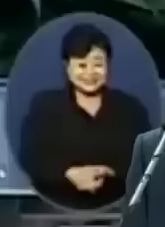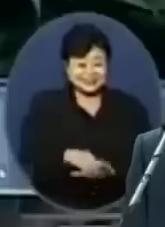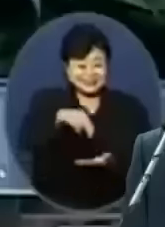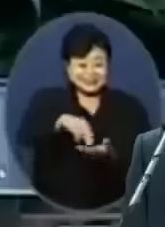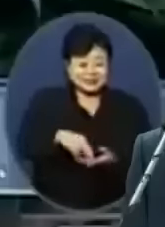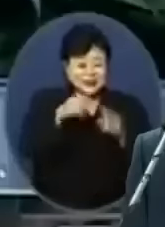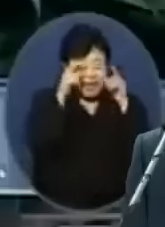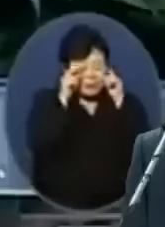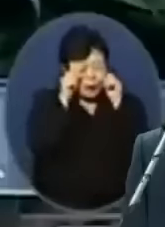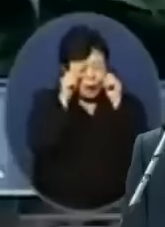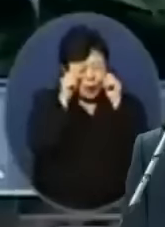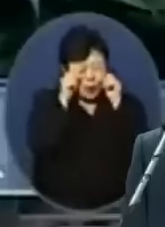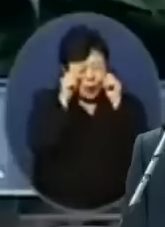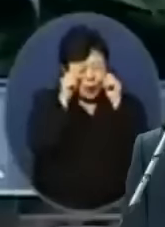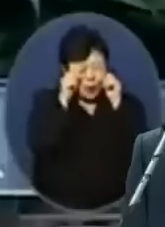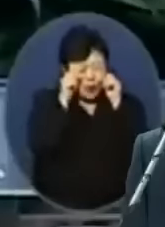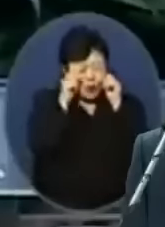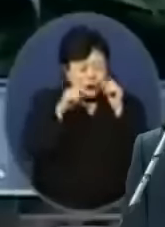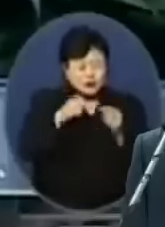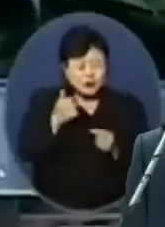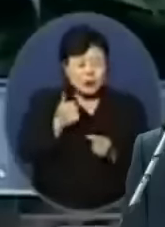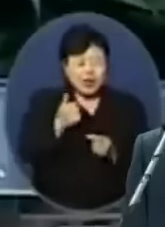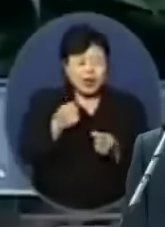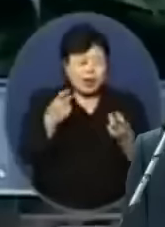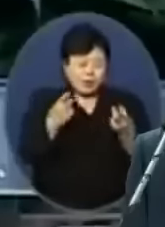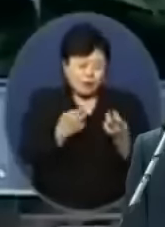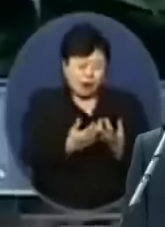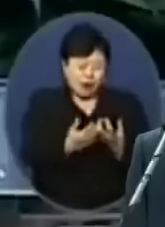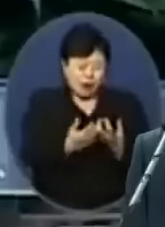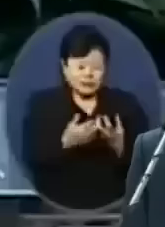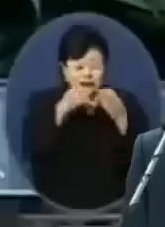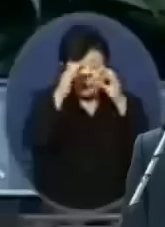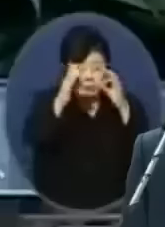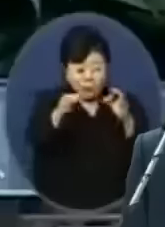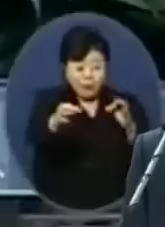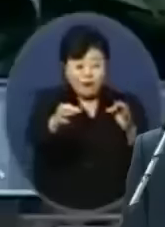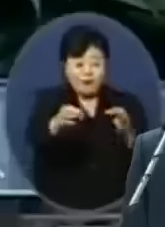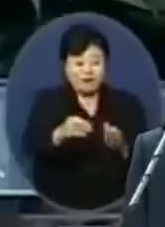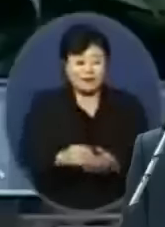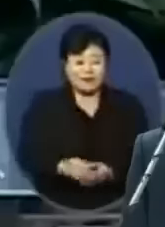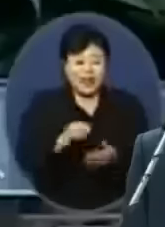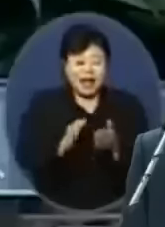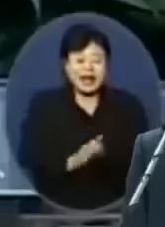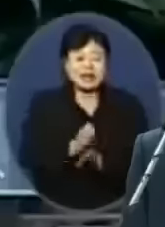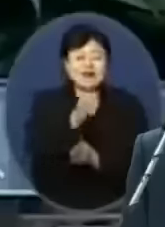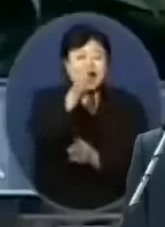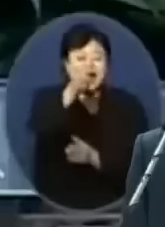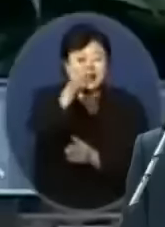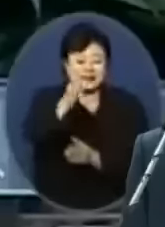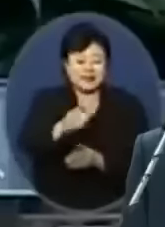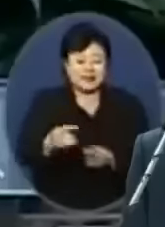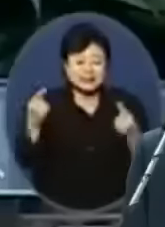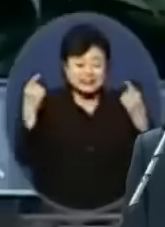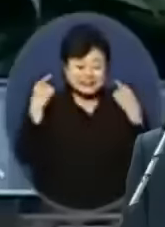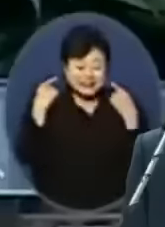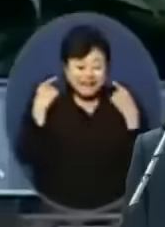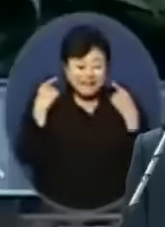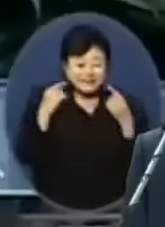강단에서 눈을 딱 감고 1500명이 강단에 앉아있는 것을 보고 그들이 할렐루야 하는 것을 듣고